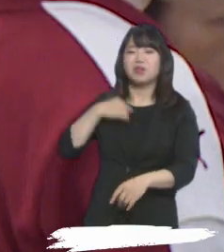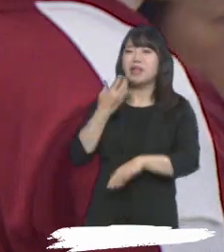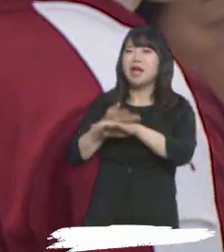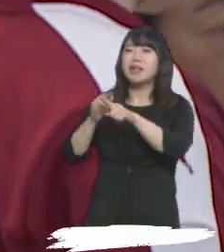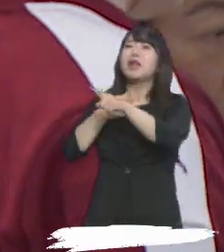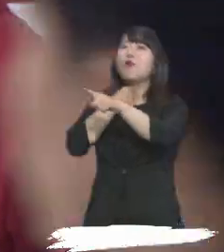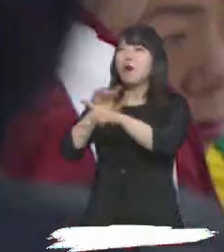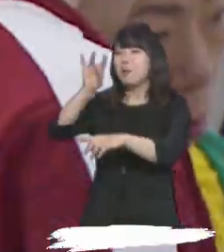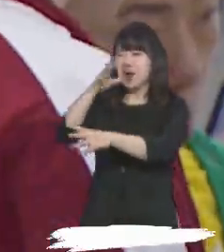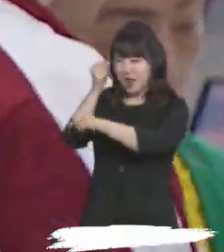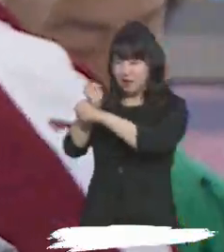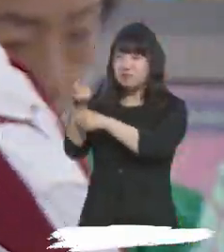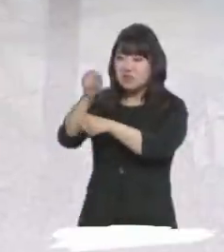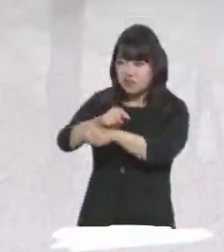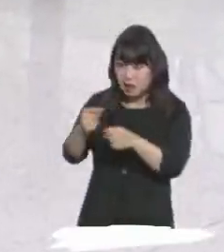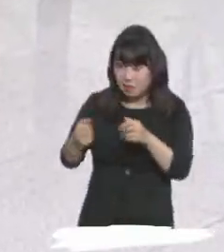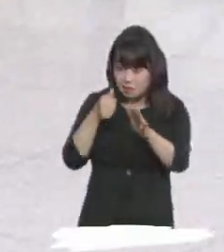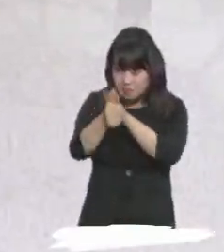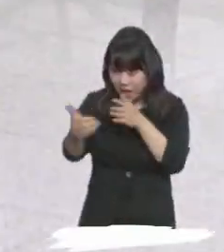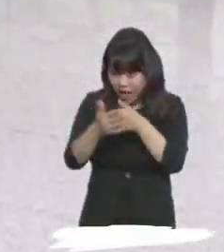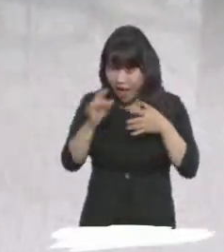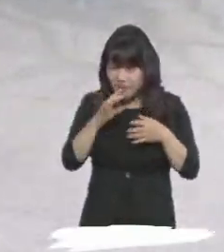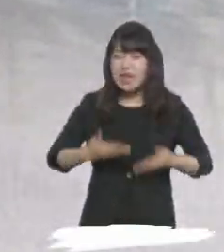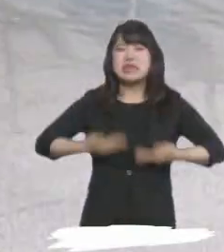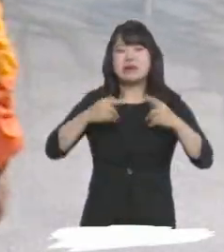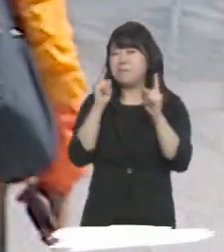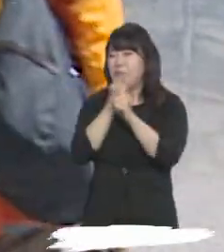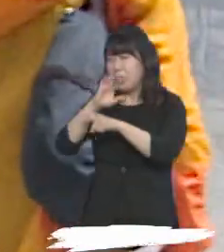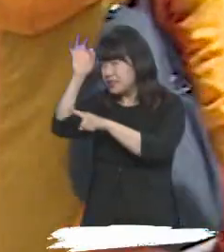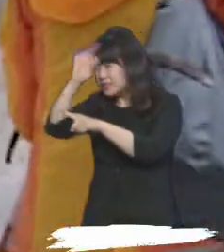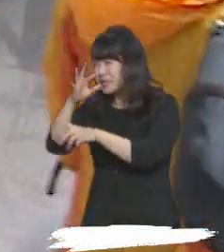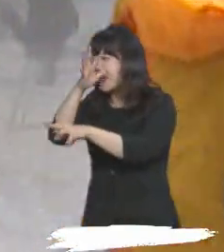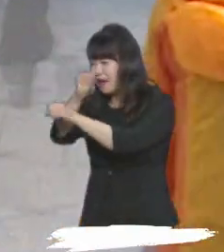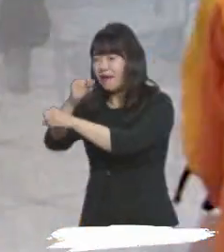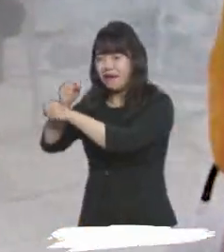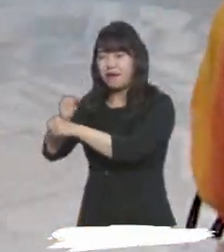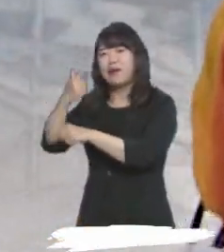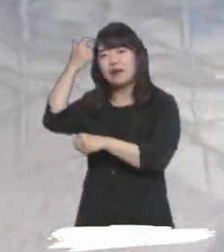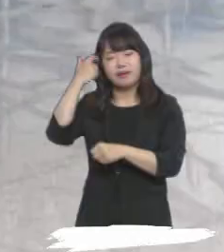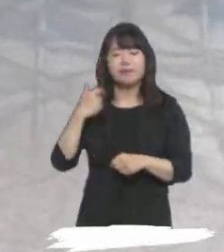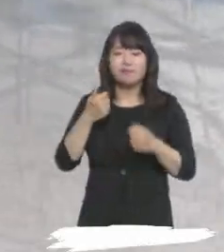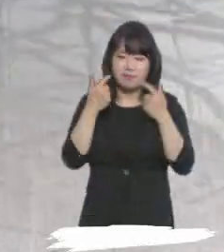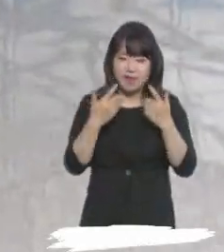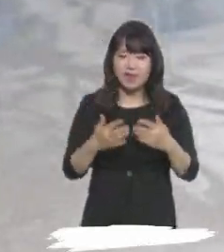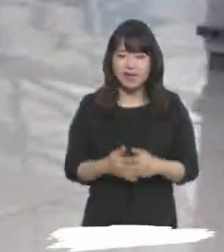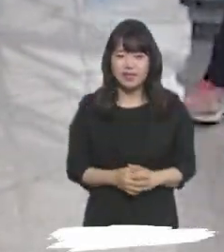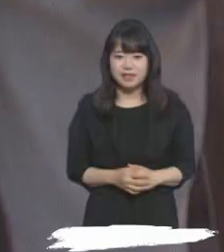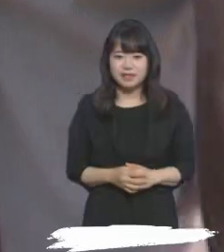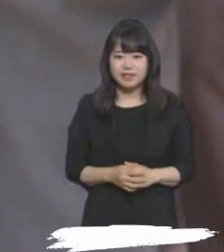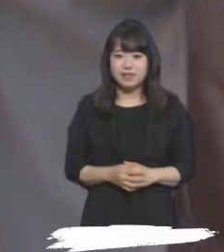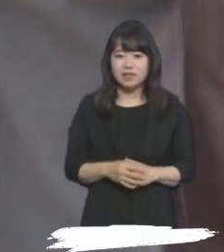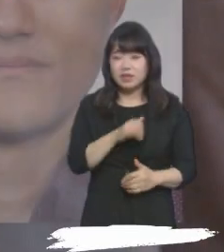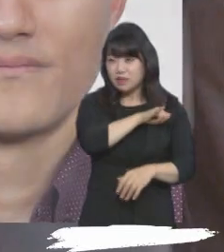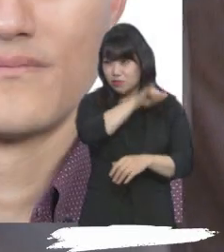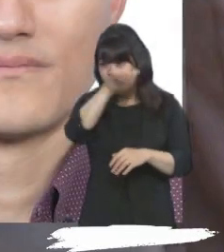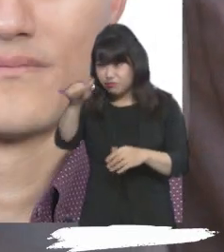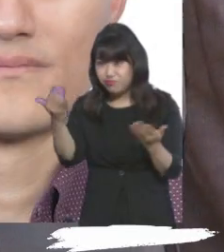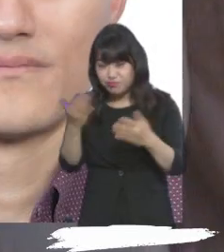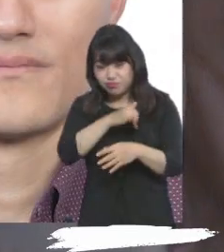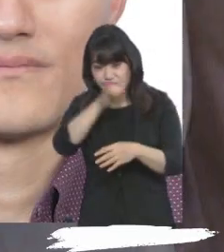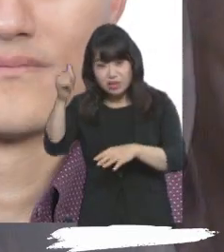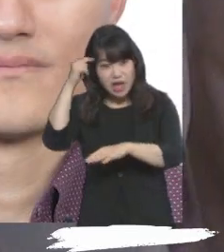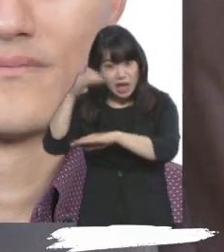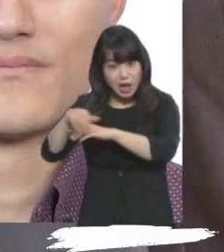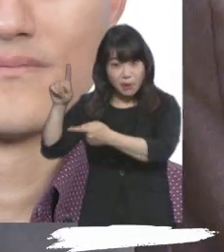잡은 뒤 방문이 허락되지 않자 부랴부랴 다른 곳으로 변경한 겁니다. 예, 출장